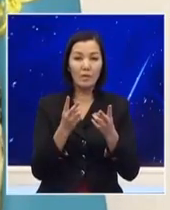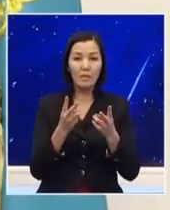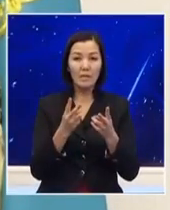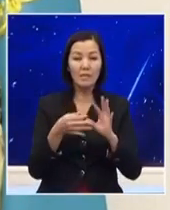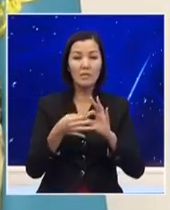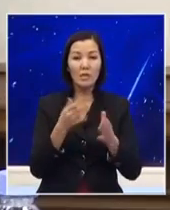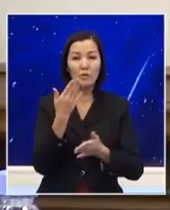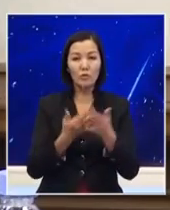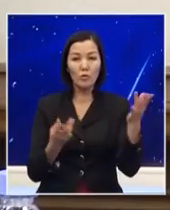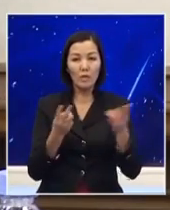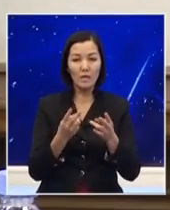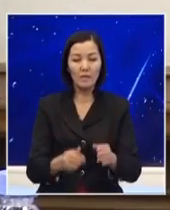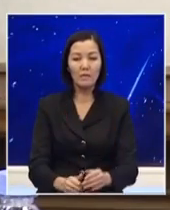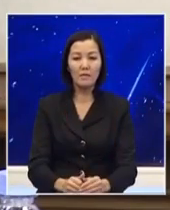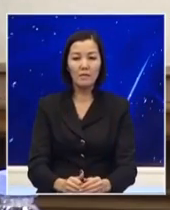алуды айтты.